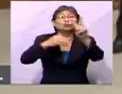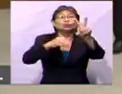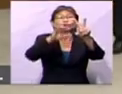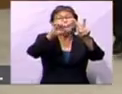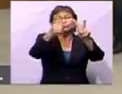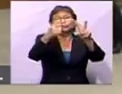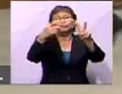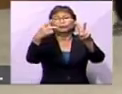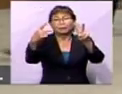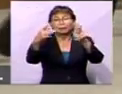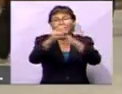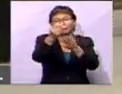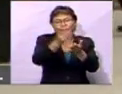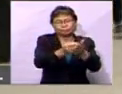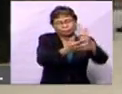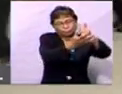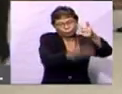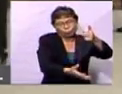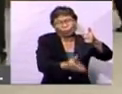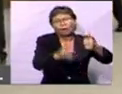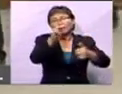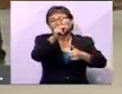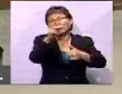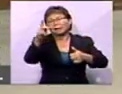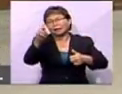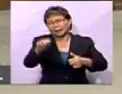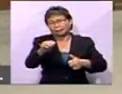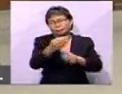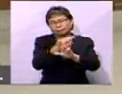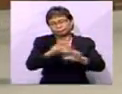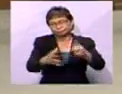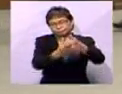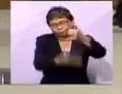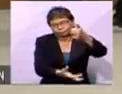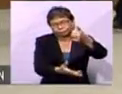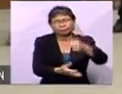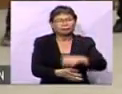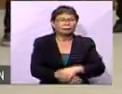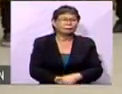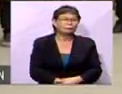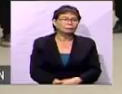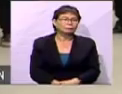RM210,000 diperuntukkan Kementerian Kesihatan.